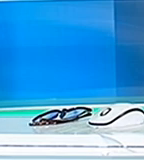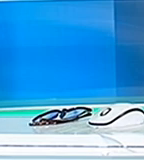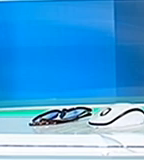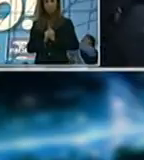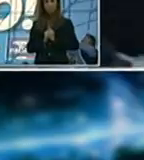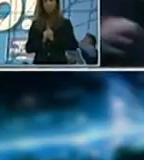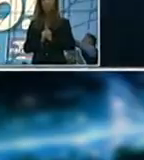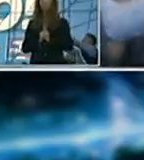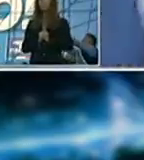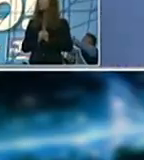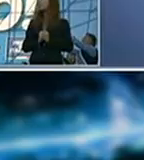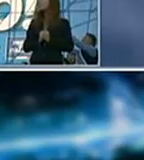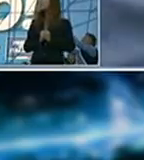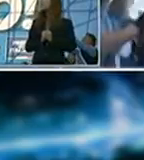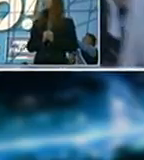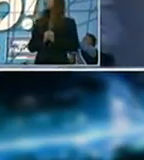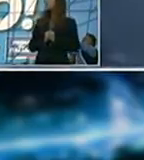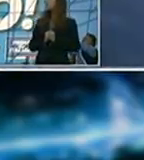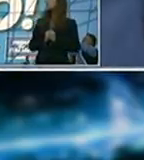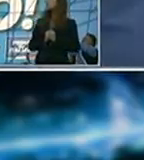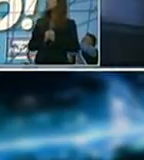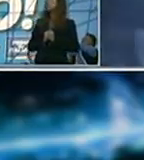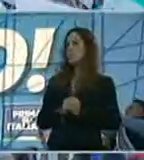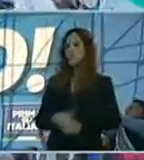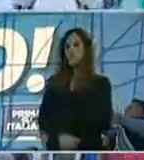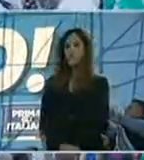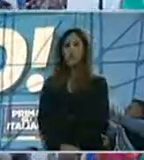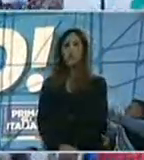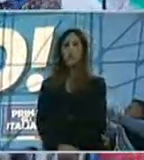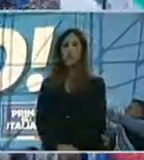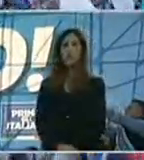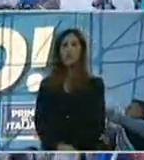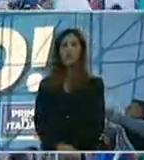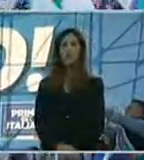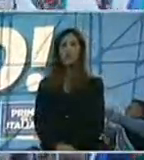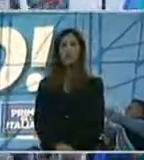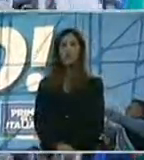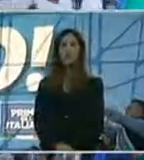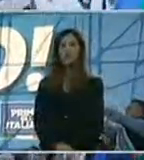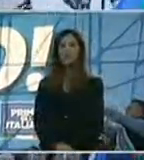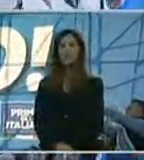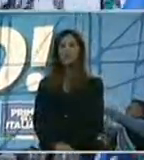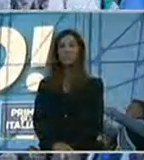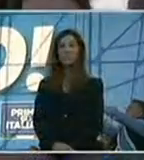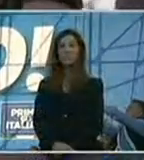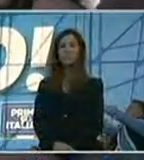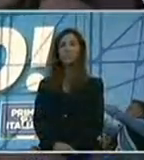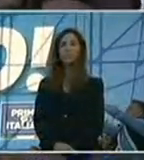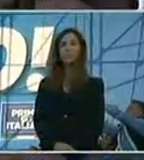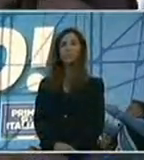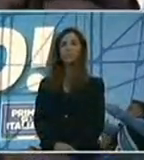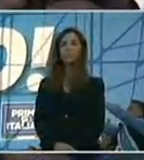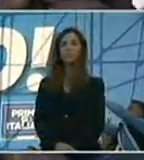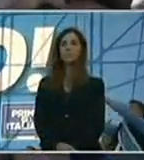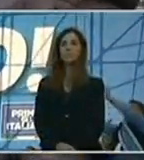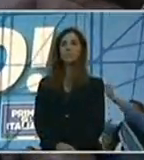diciamo l'italianità secondo Salvini. Esatto, ecco, mettiamola così. Ed ecco Salvini che sale sul palco, prego